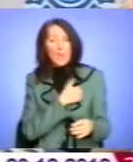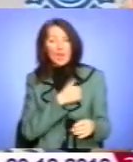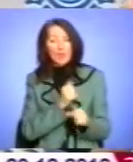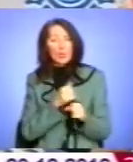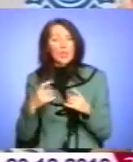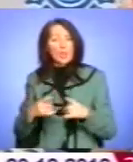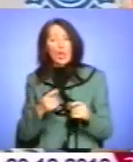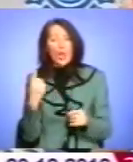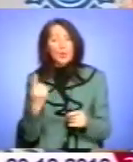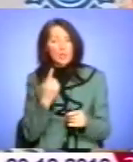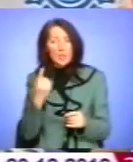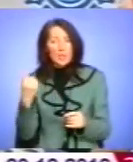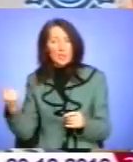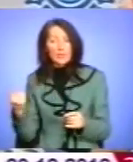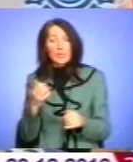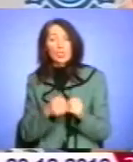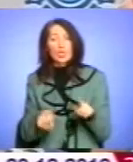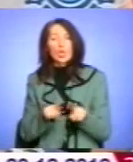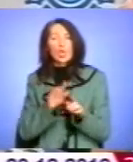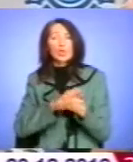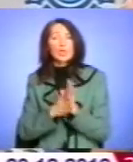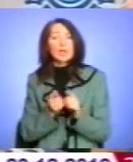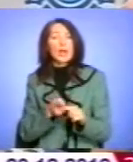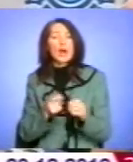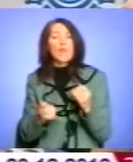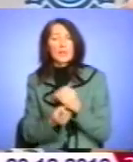така ситуація, яка виникає,